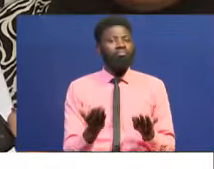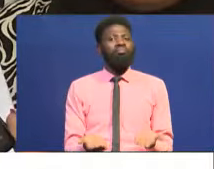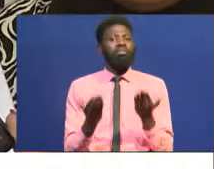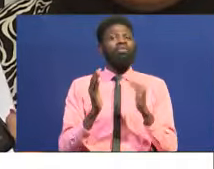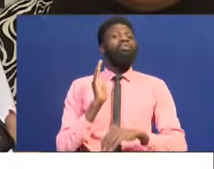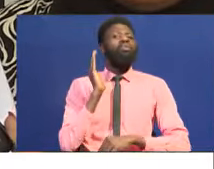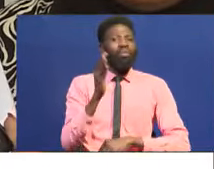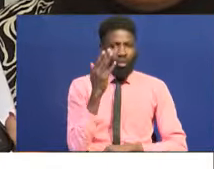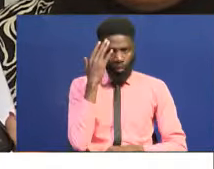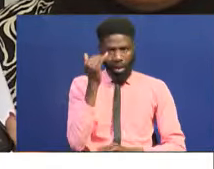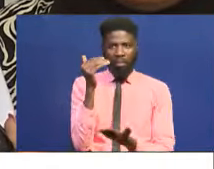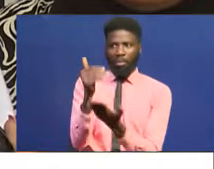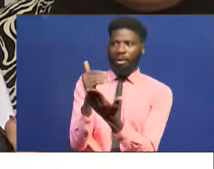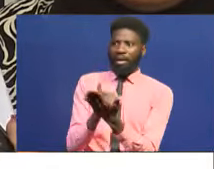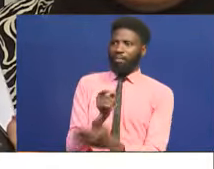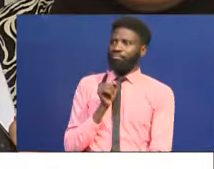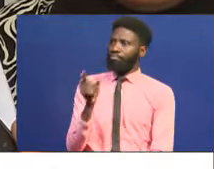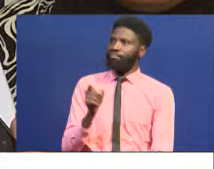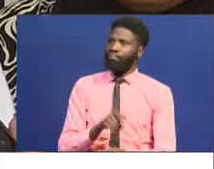Huu mradi unalenga